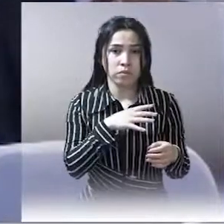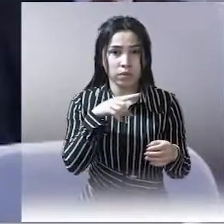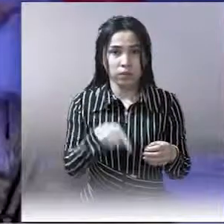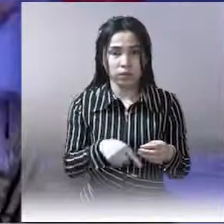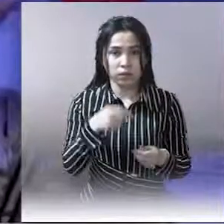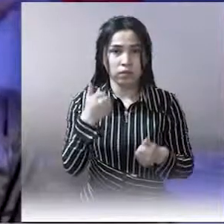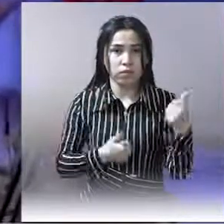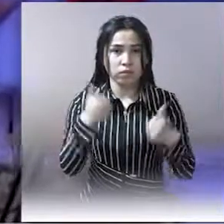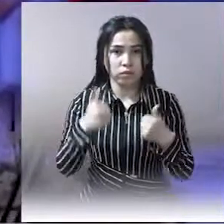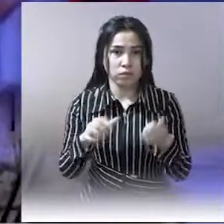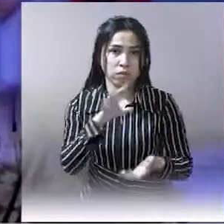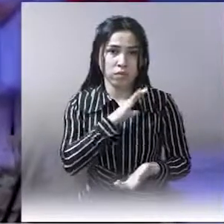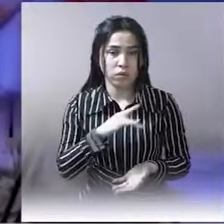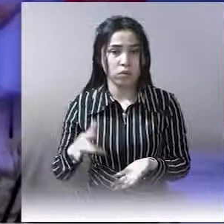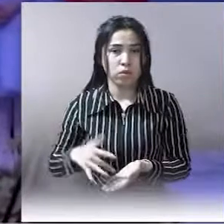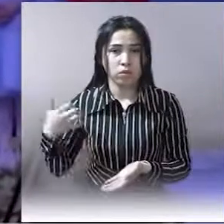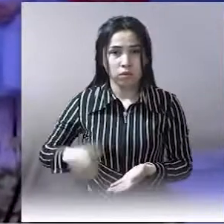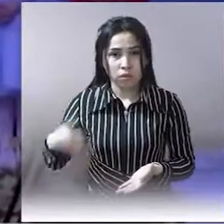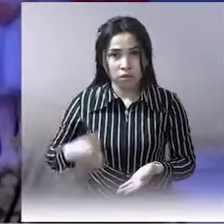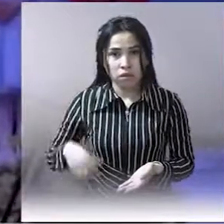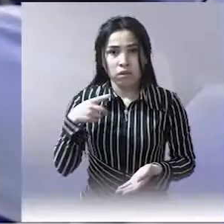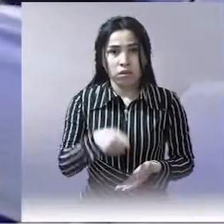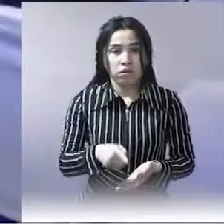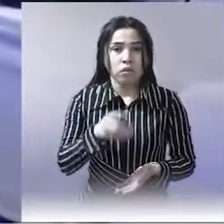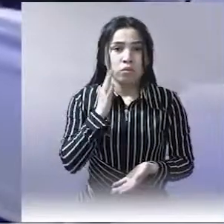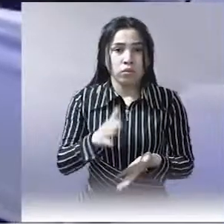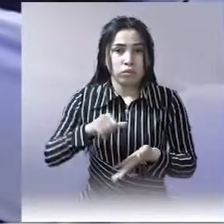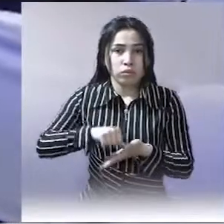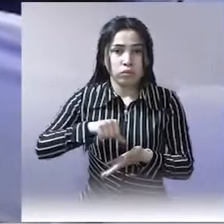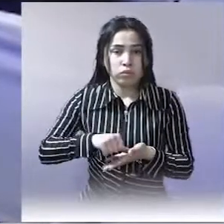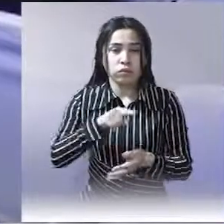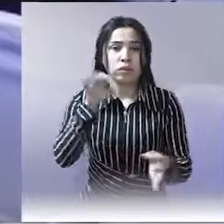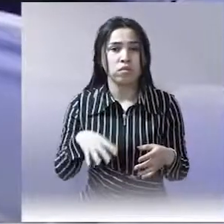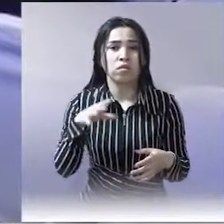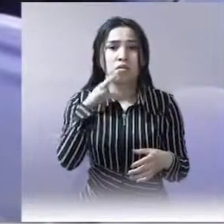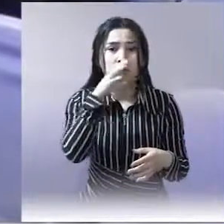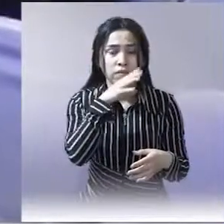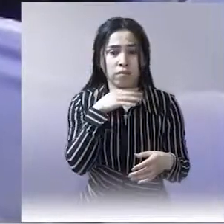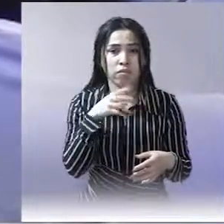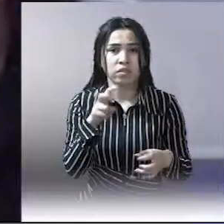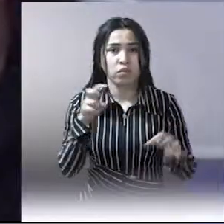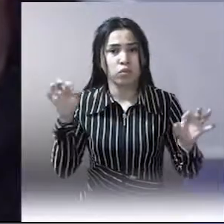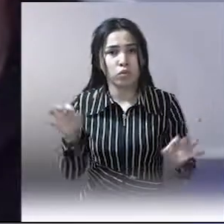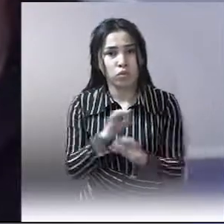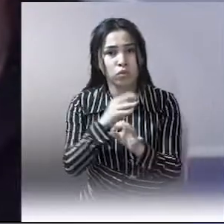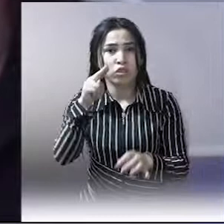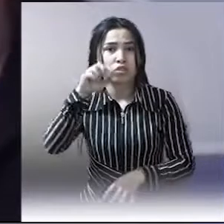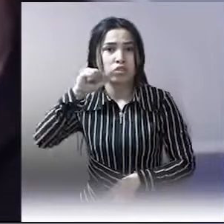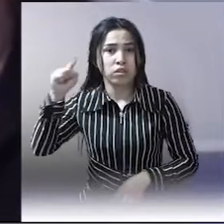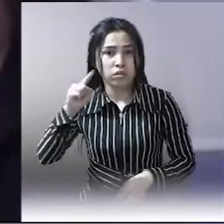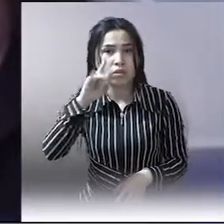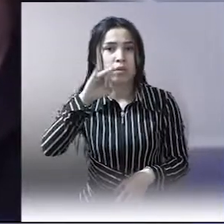симфония тараза данный фестиваль будет областного масштаба его цель как отмечают организаторы поспособствует развитию в регионе классических жанров